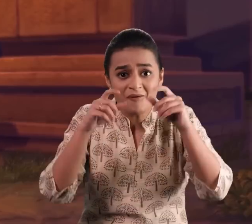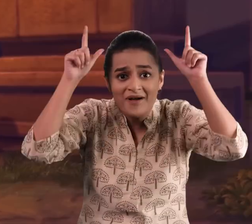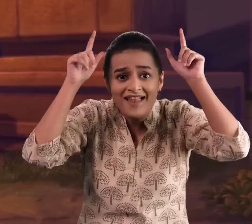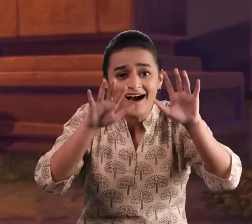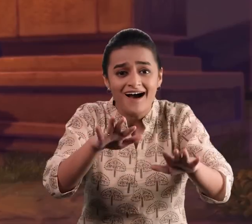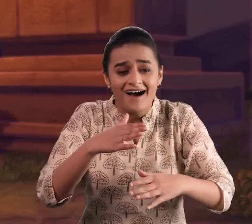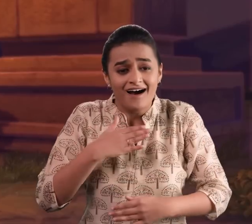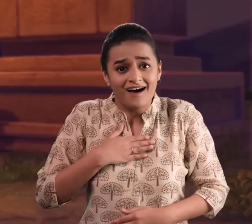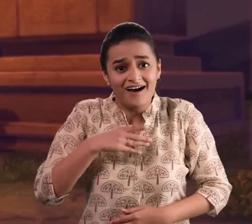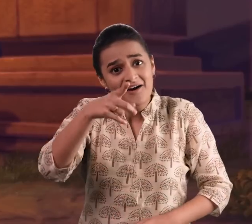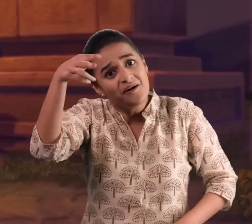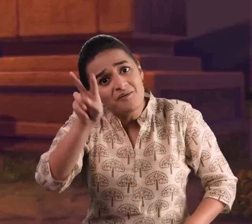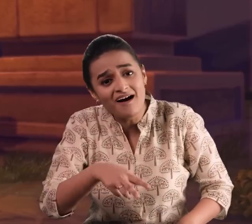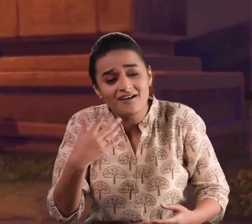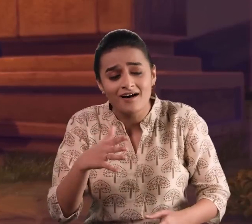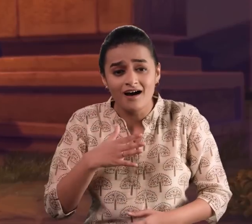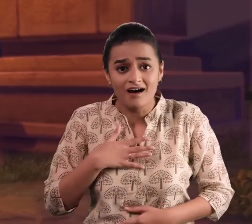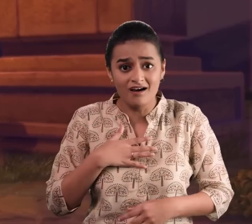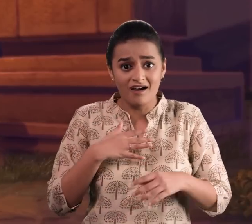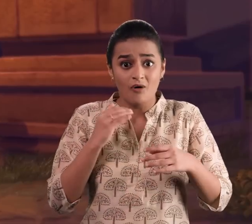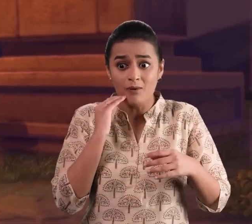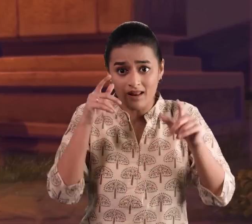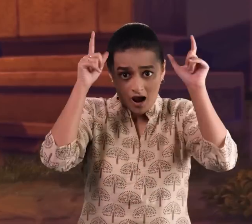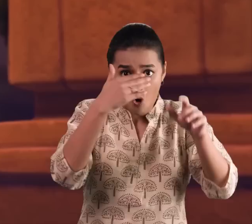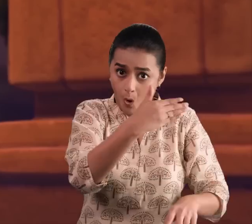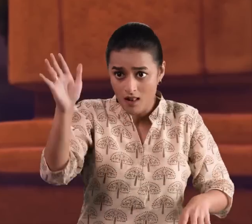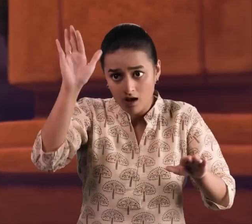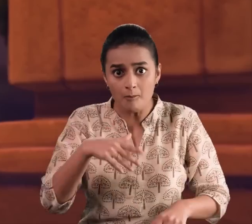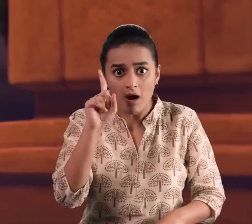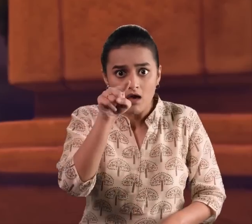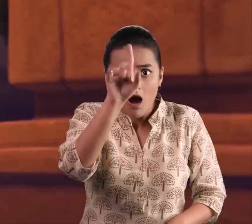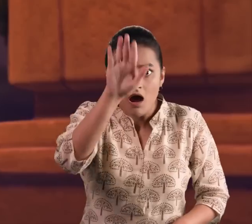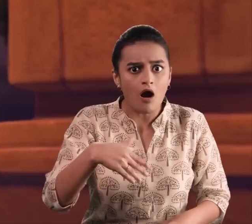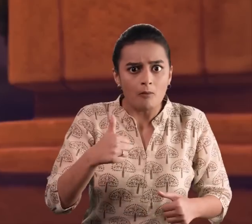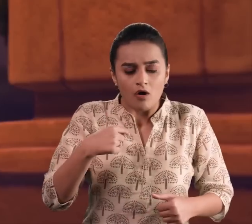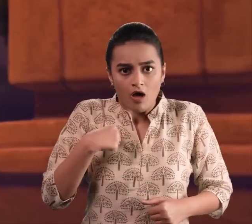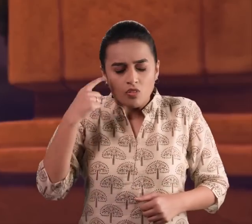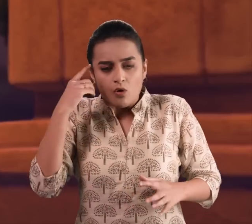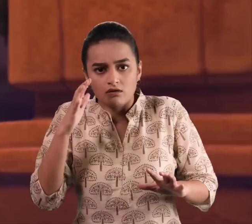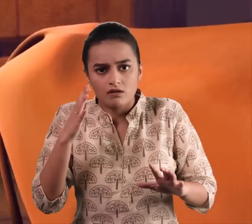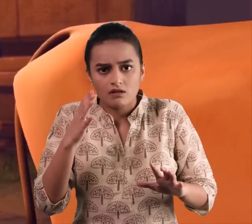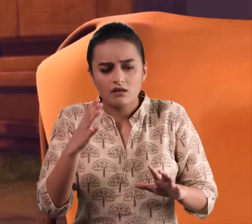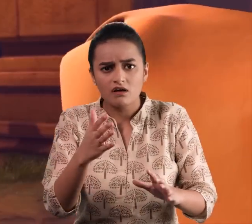बहुला, ओह तुम लौट आई। जब बाकी गायें तुम्हारे बिना लौटी थी तो मैंने सोचा